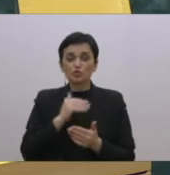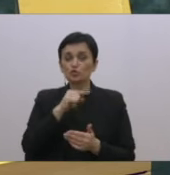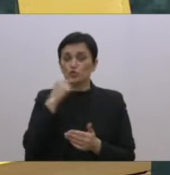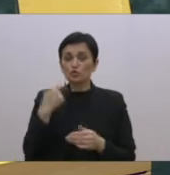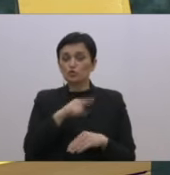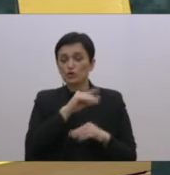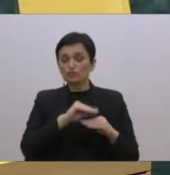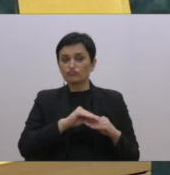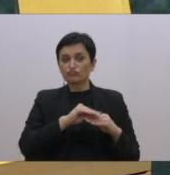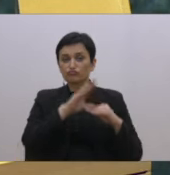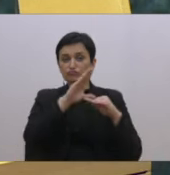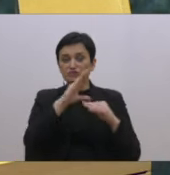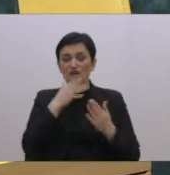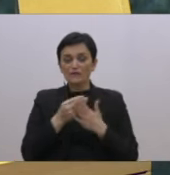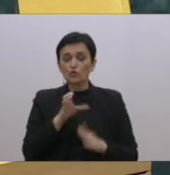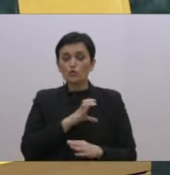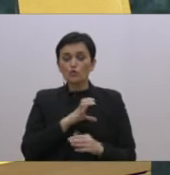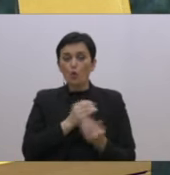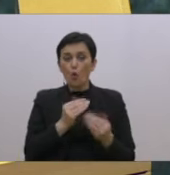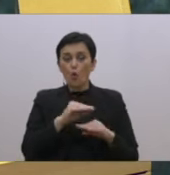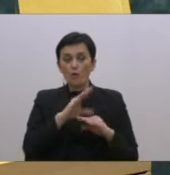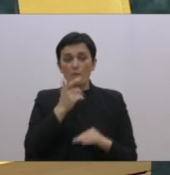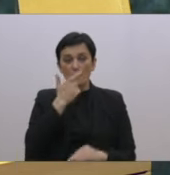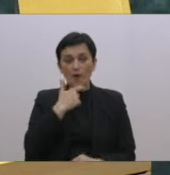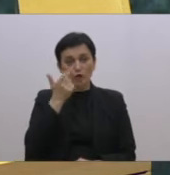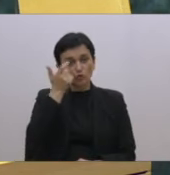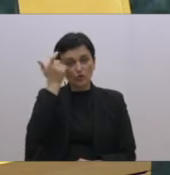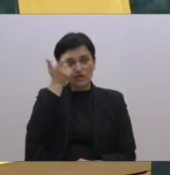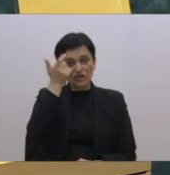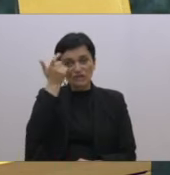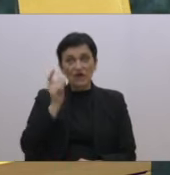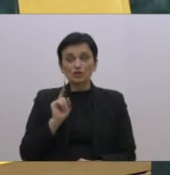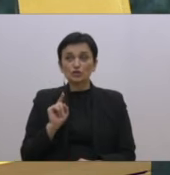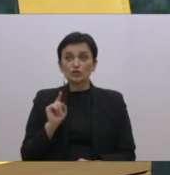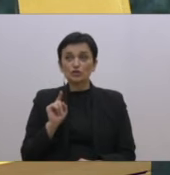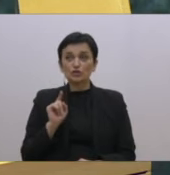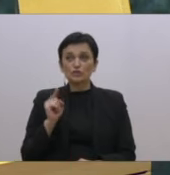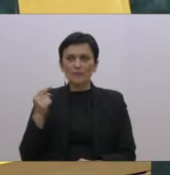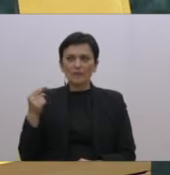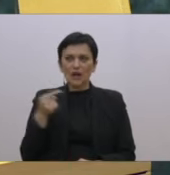რუსეთში. ბატონ ბიძინა ივანიშვილი,